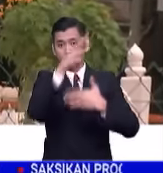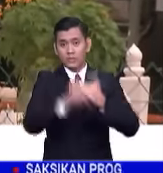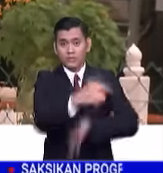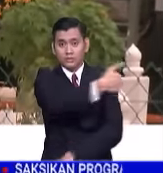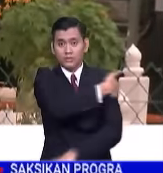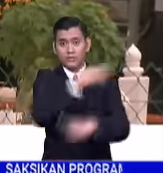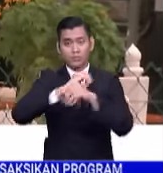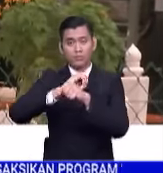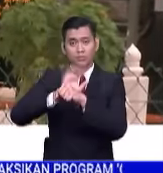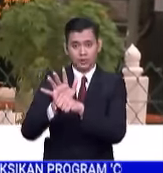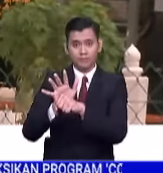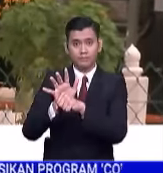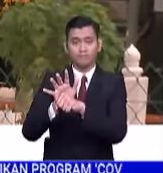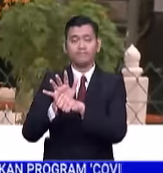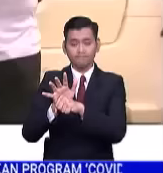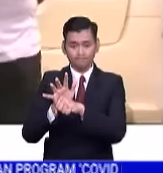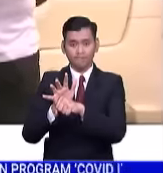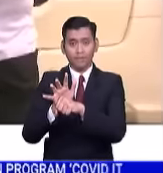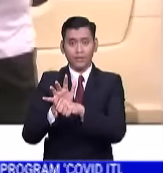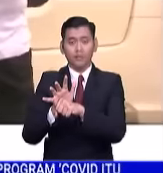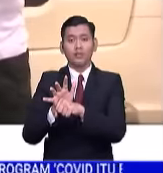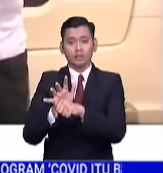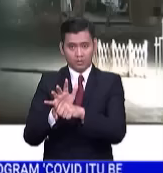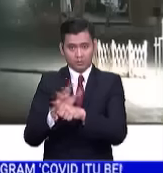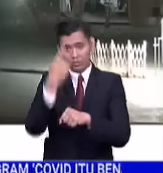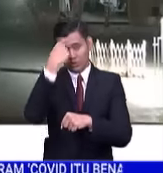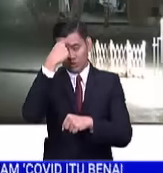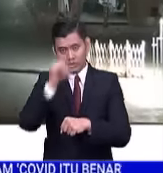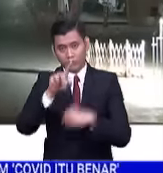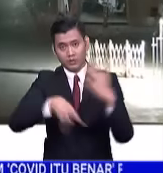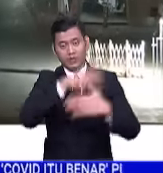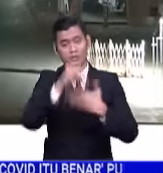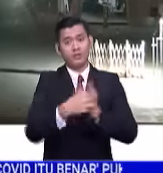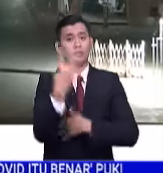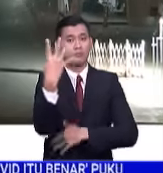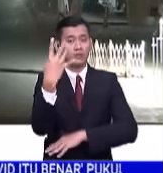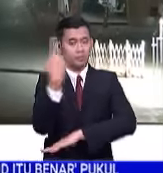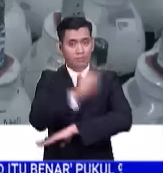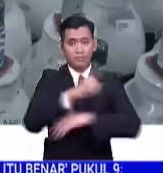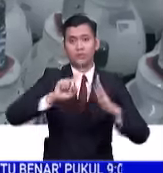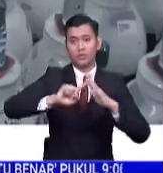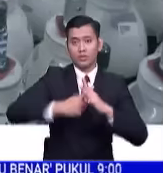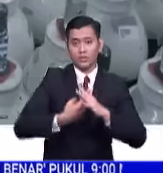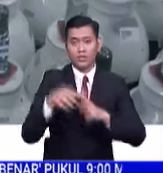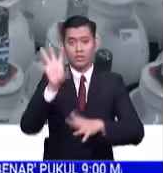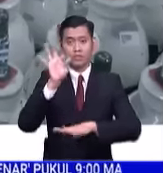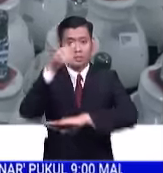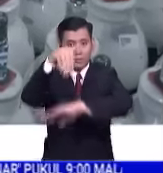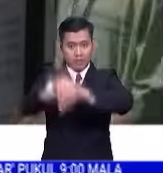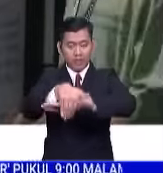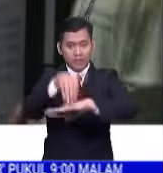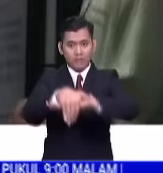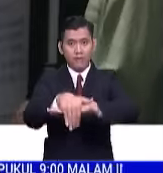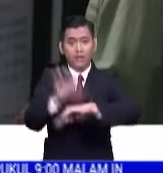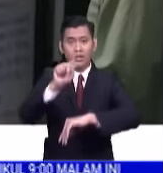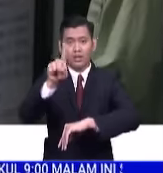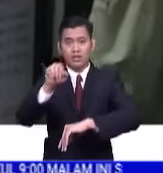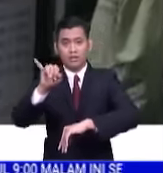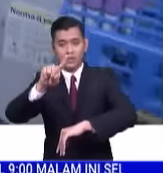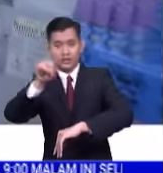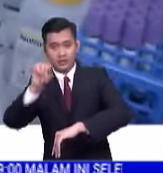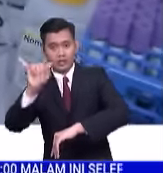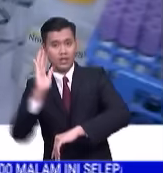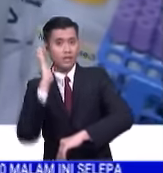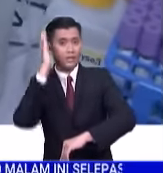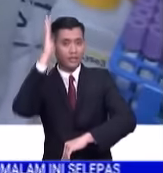makluman masyarakat. Dalam pada itu, bagi episod keempat yang akan bersiaran 9 malam ini, wartawan Azizi Harun akan menyingkap situasi